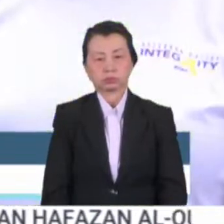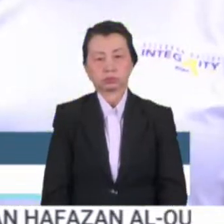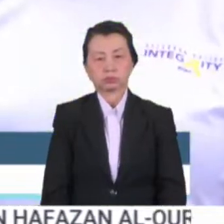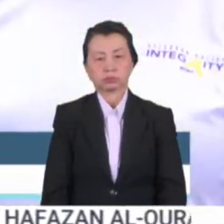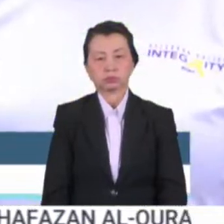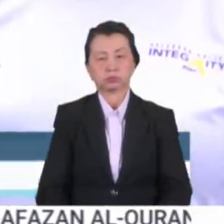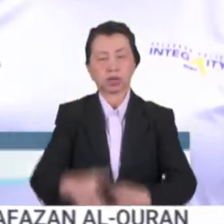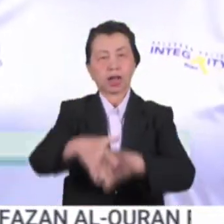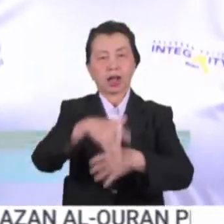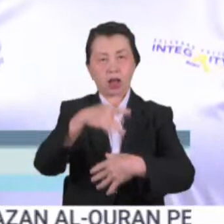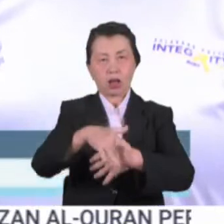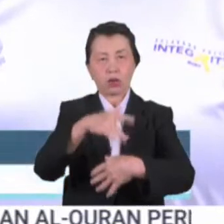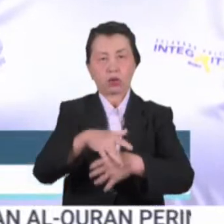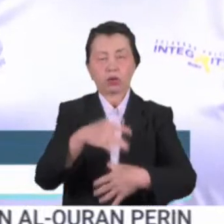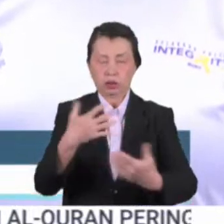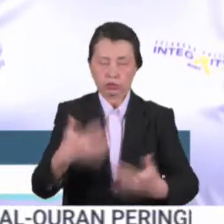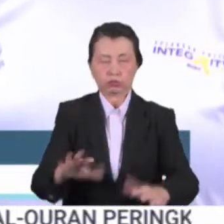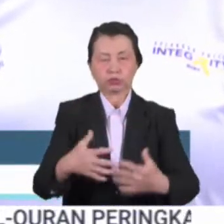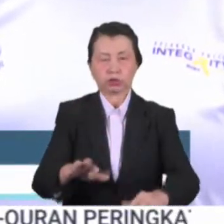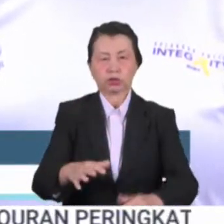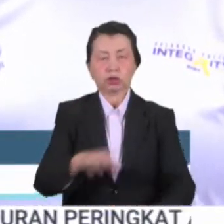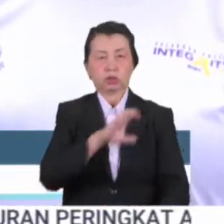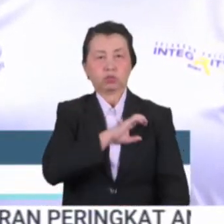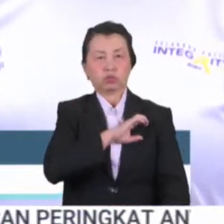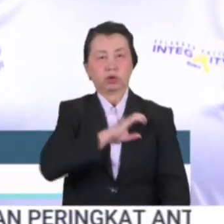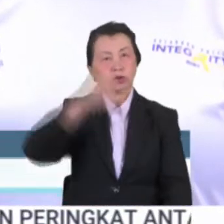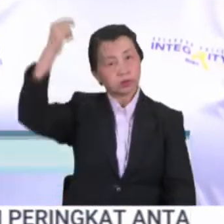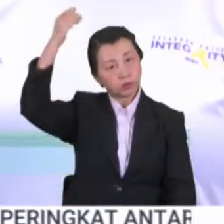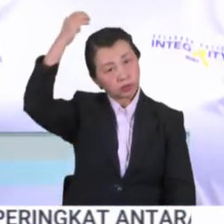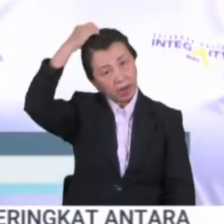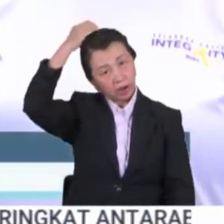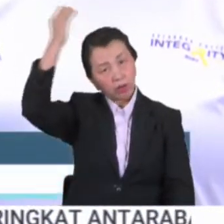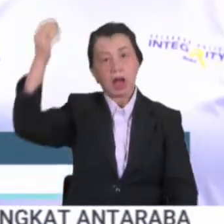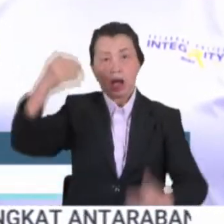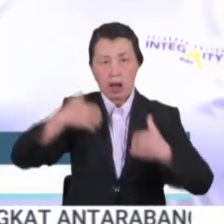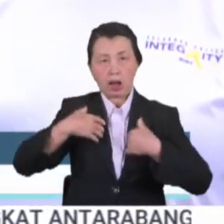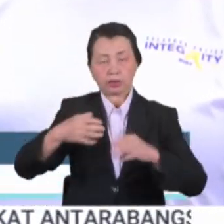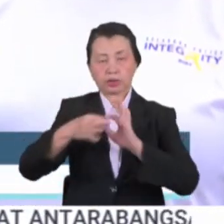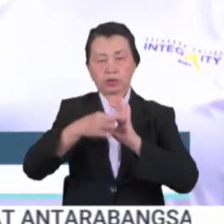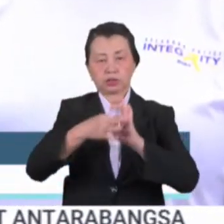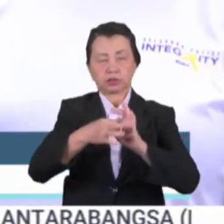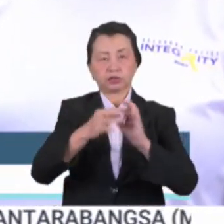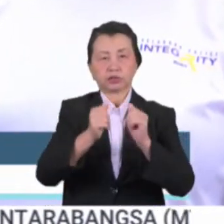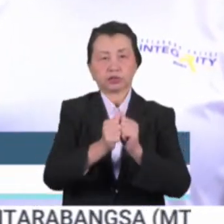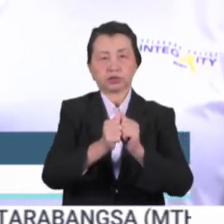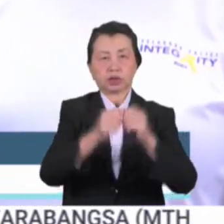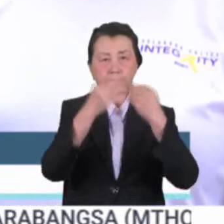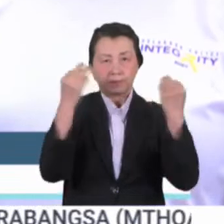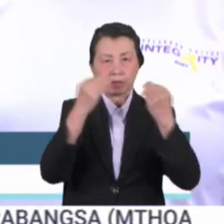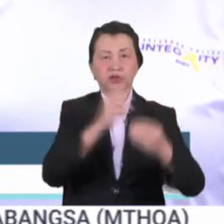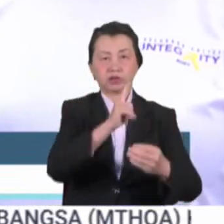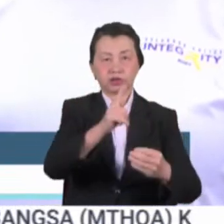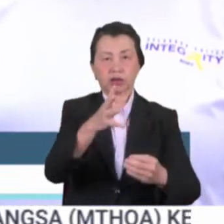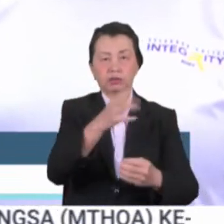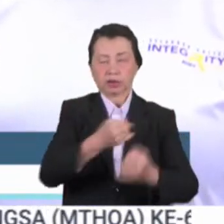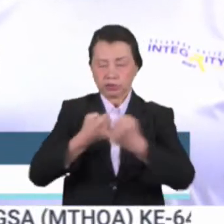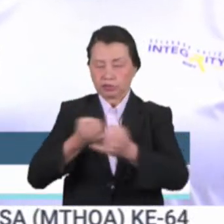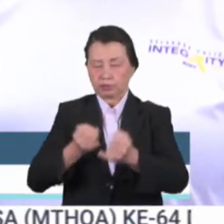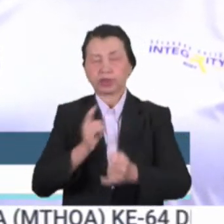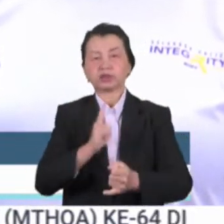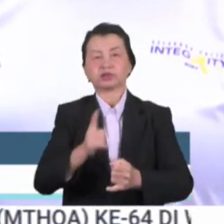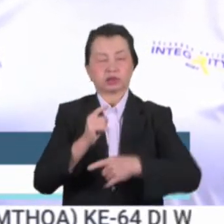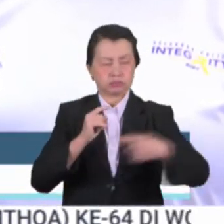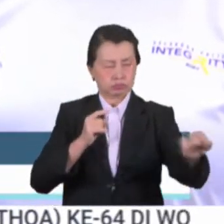Dari awal lagi memang Polis Selangor ada bekerjasama dengan MAIS dan juga JAIS dalam berkongsi